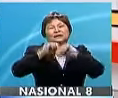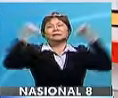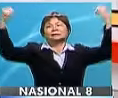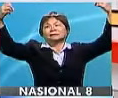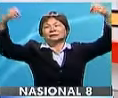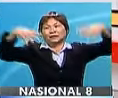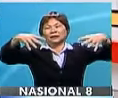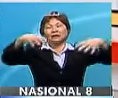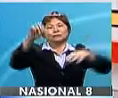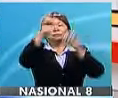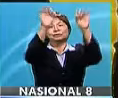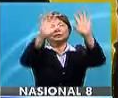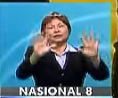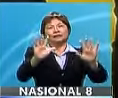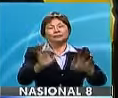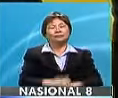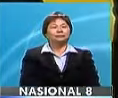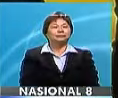Alam.